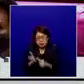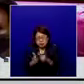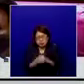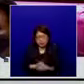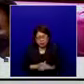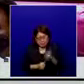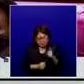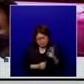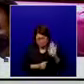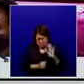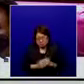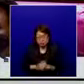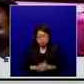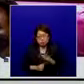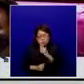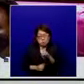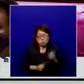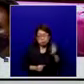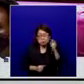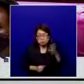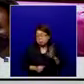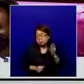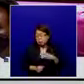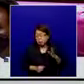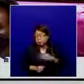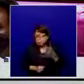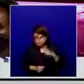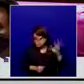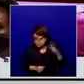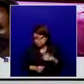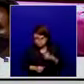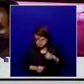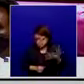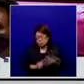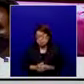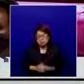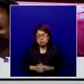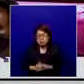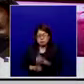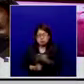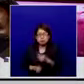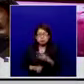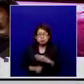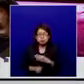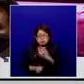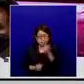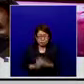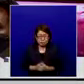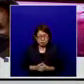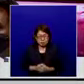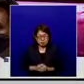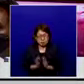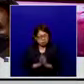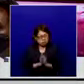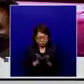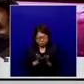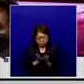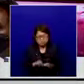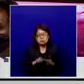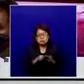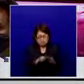แล้วถ้าท่านยังไม่กลัวความตายอย่างอื่นท่านอย่าไปกลัวไม่ต้องกลัวผมจะให้คาถาไม่กลัวความตาย